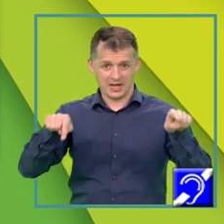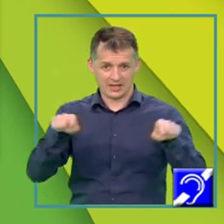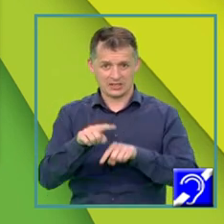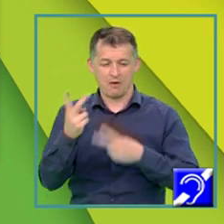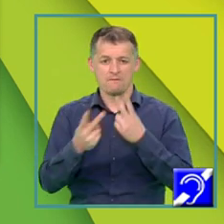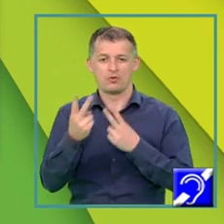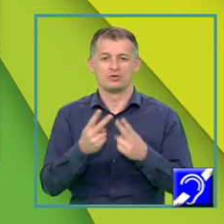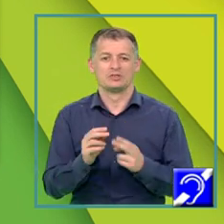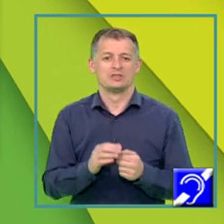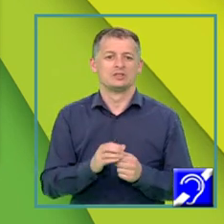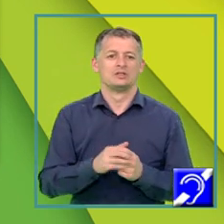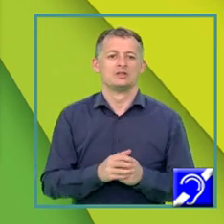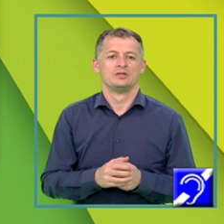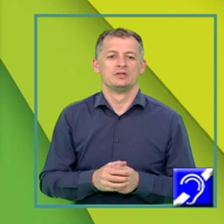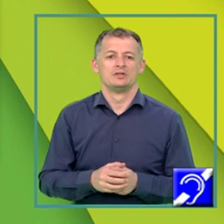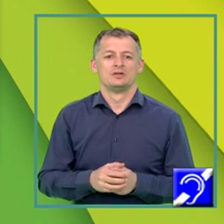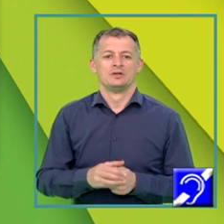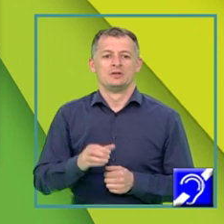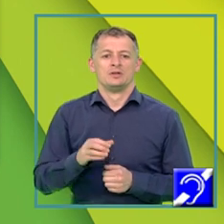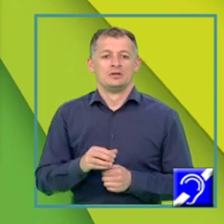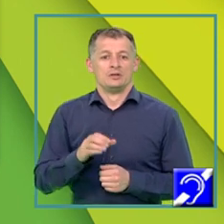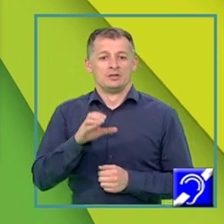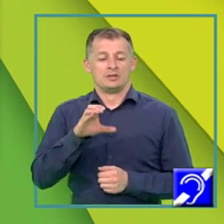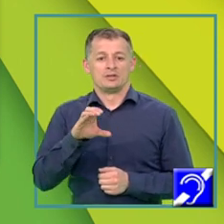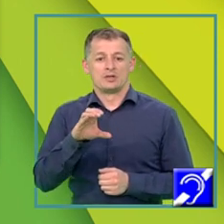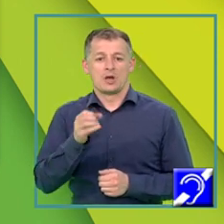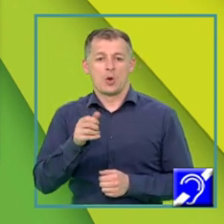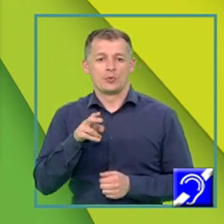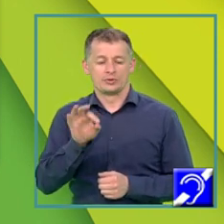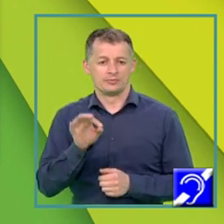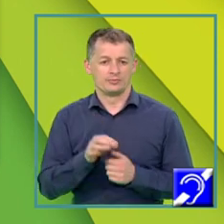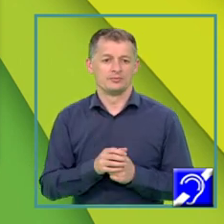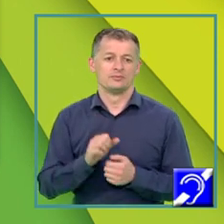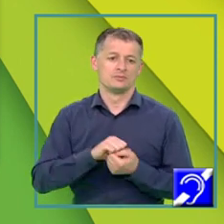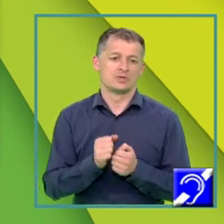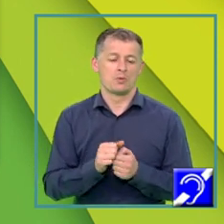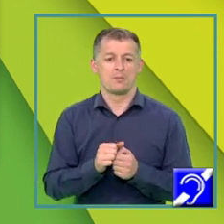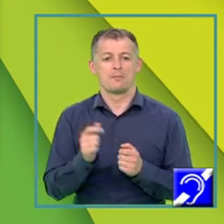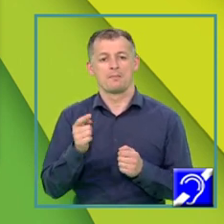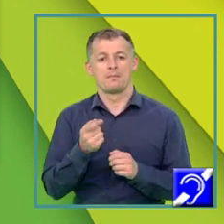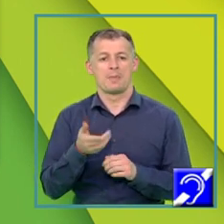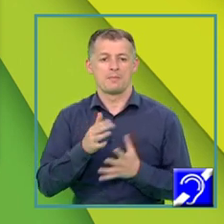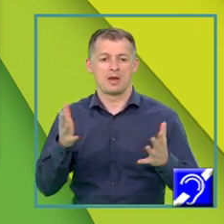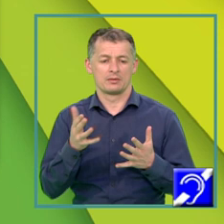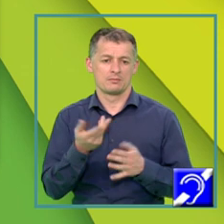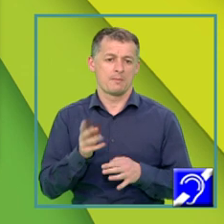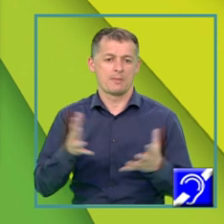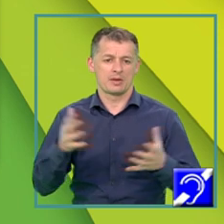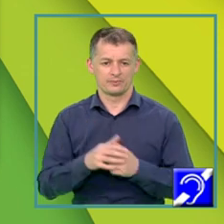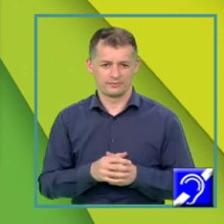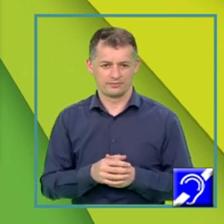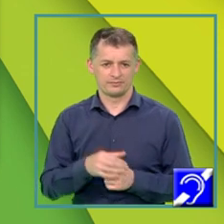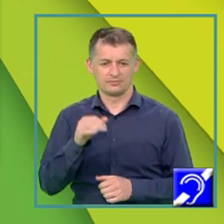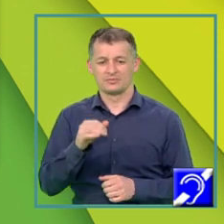fi alt și operatorul mai mare mai mare în cazul mai rar întâlnit la bacalaureat în care